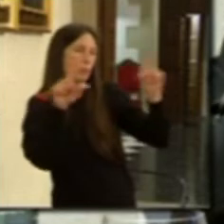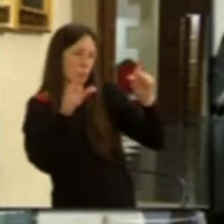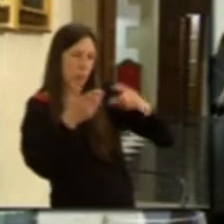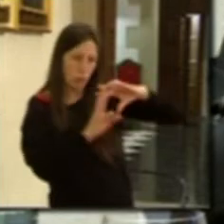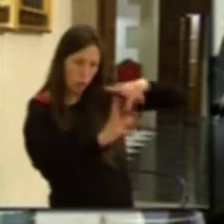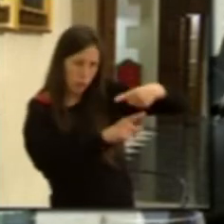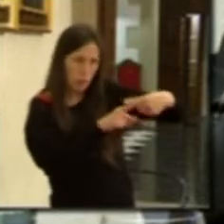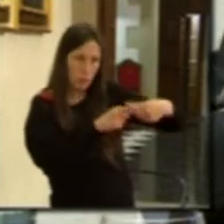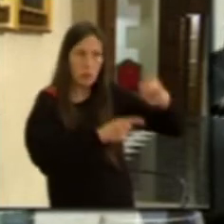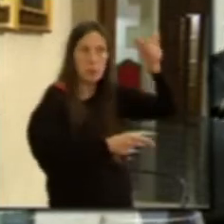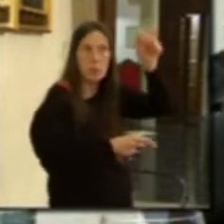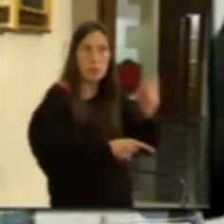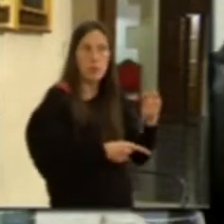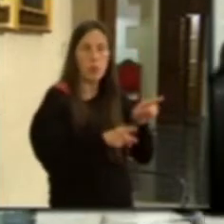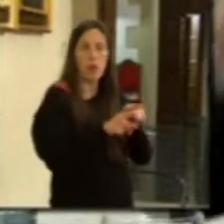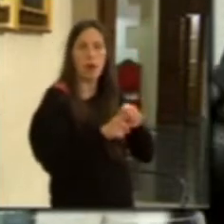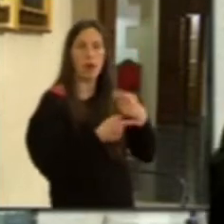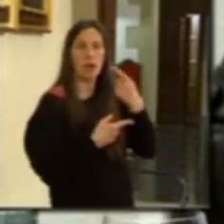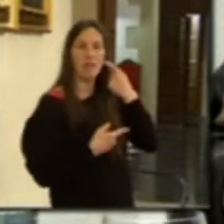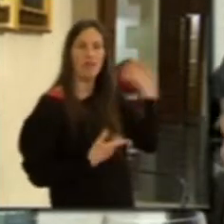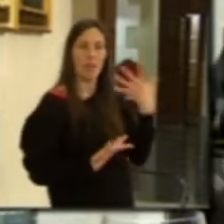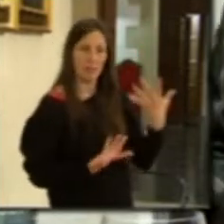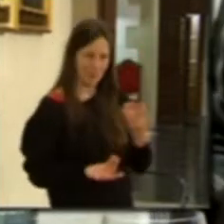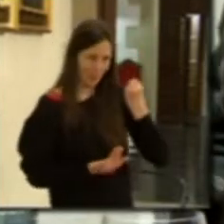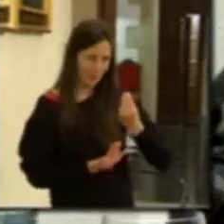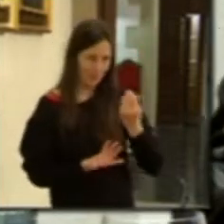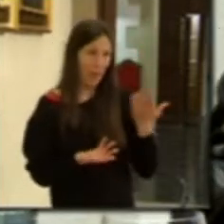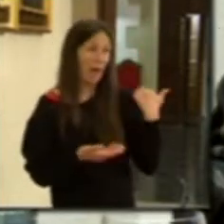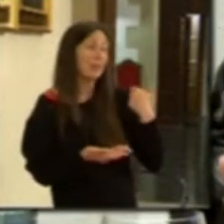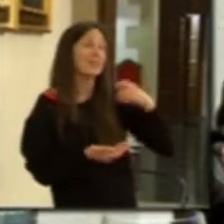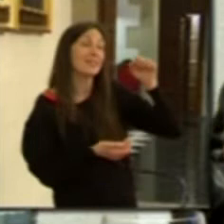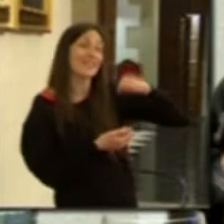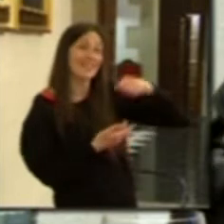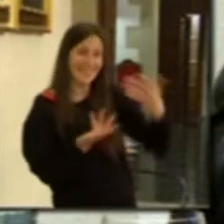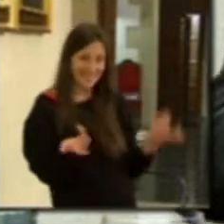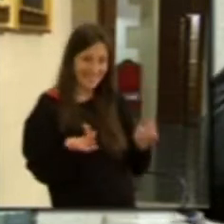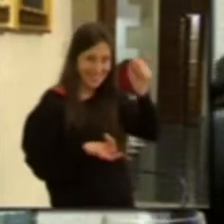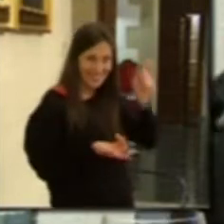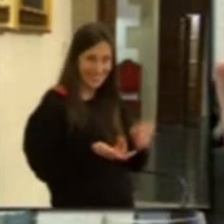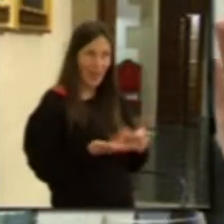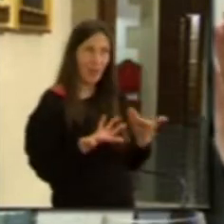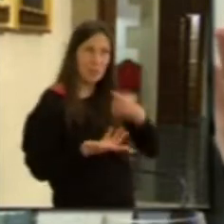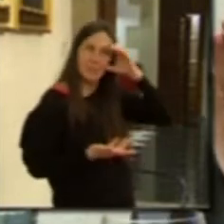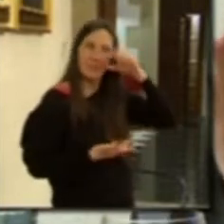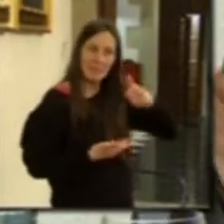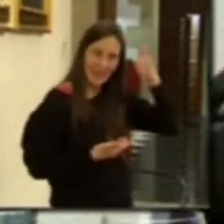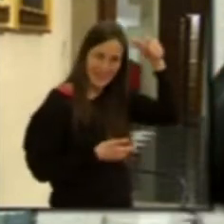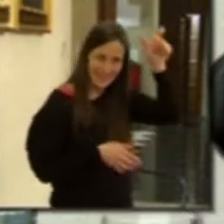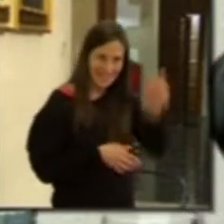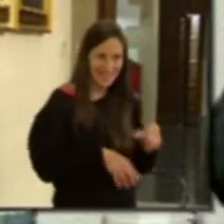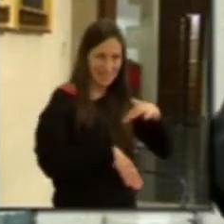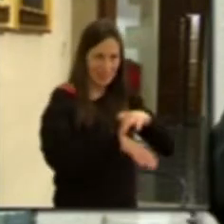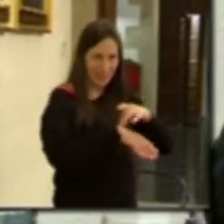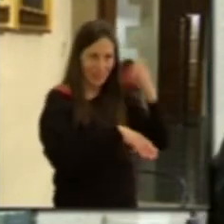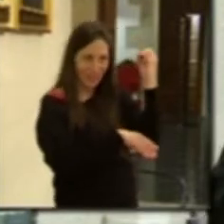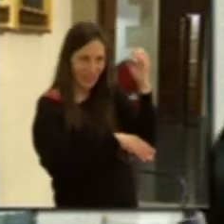avisaven, ja ho deien, però, esclar, el dia a dia no t'ho permet, això ja et sembla impossible, no ens ho podíem pas pensar, això. Per tant,